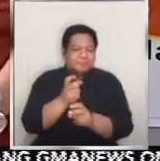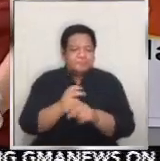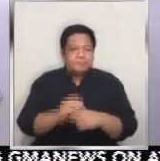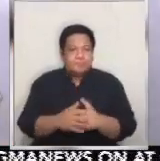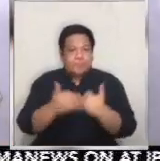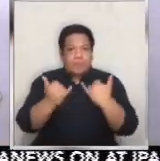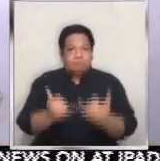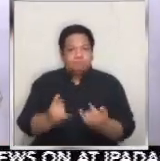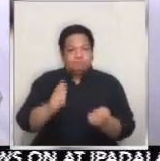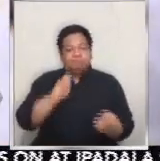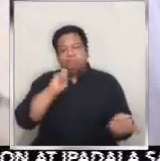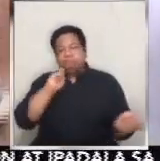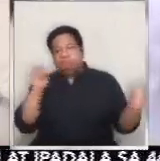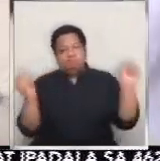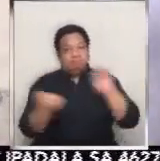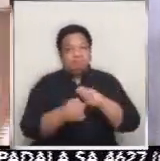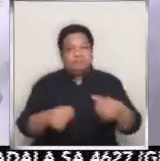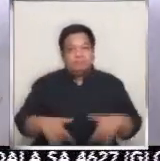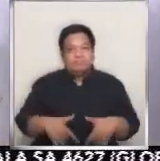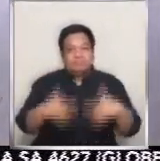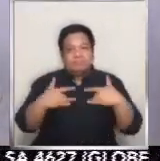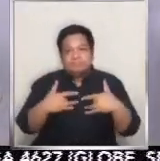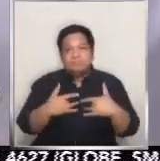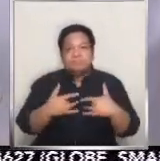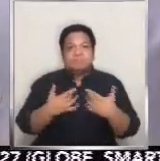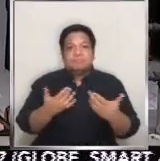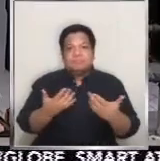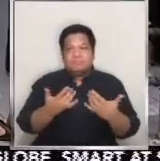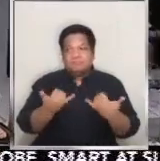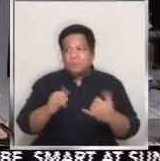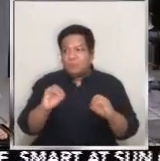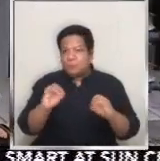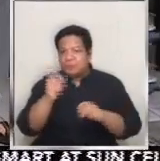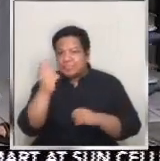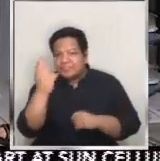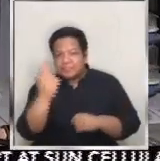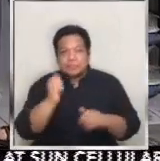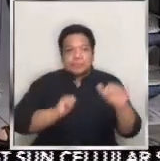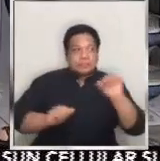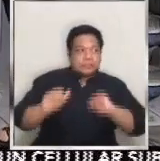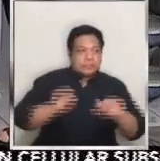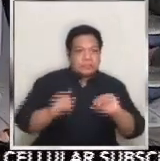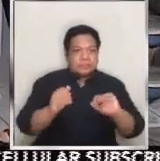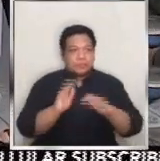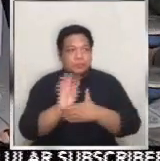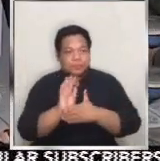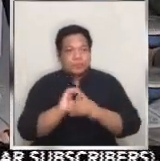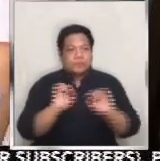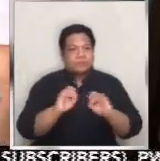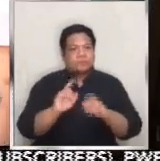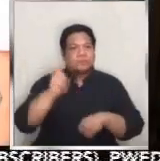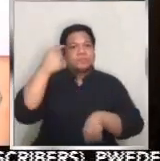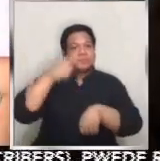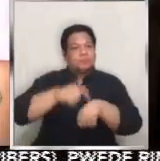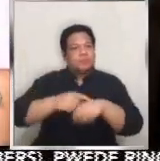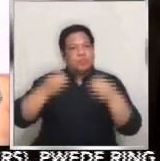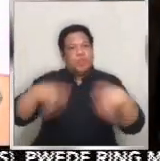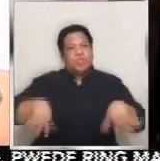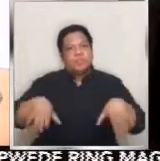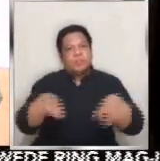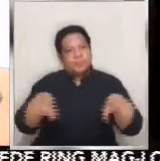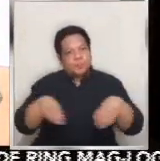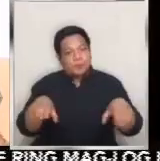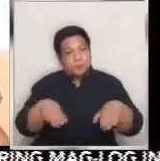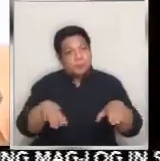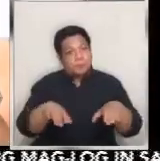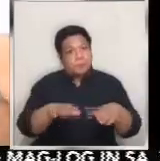Gay, lalo't wala rin racket sa TV at pelikula. First time raw na wala ng trabaho si Ate Gay. Pero sa halip na